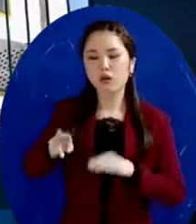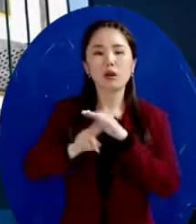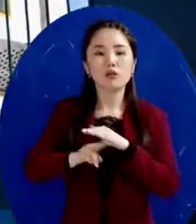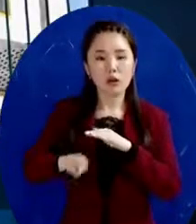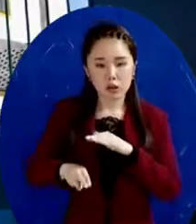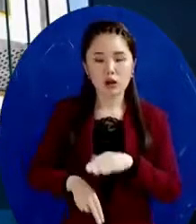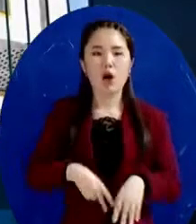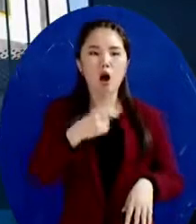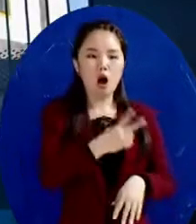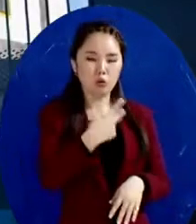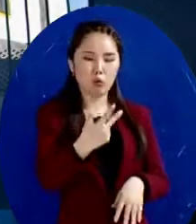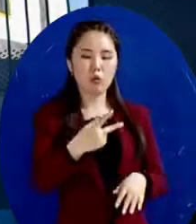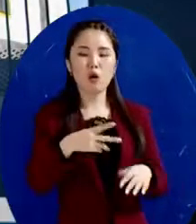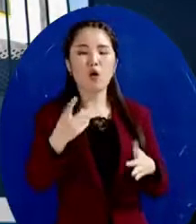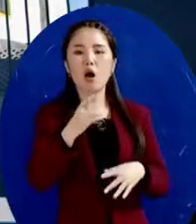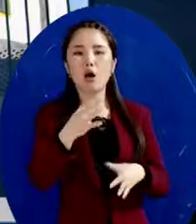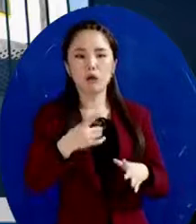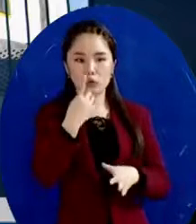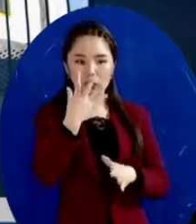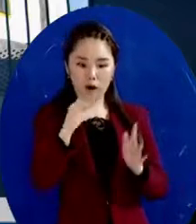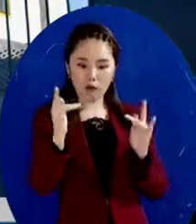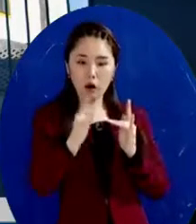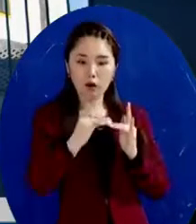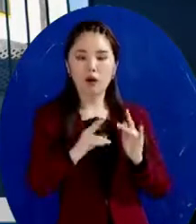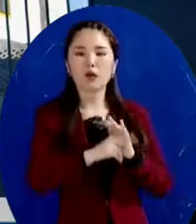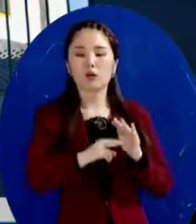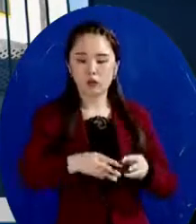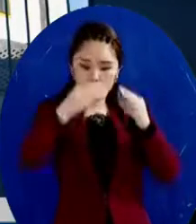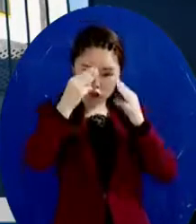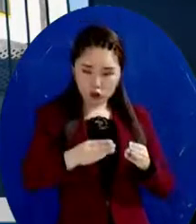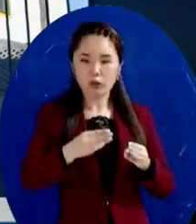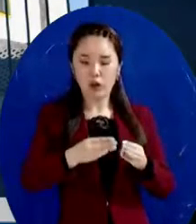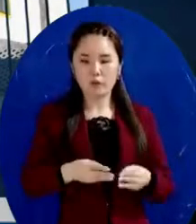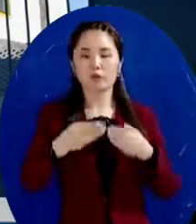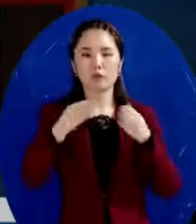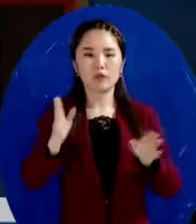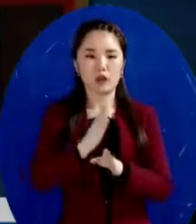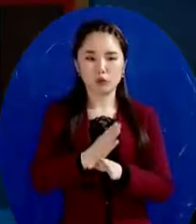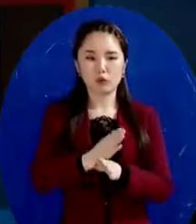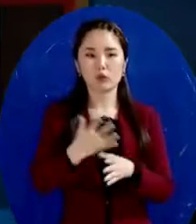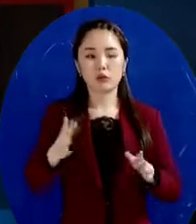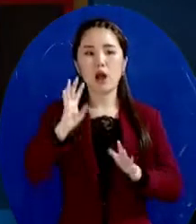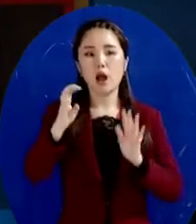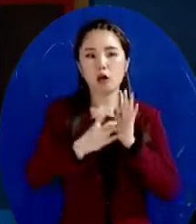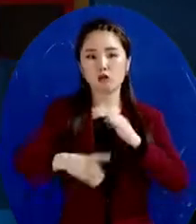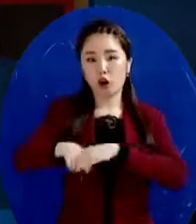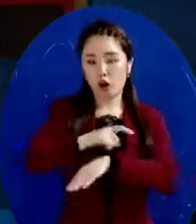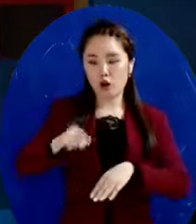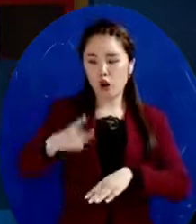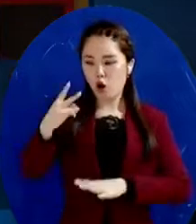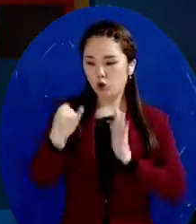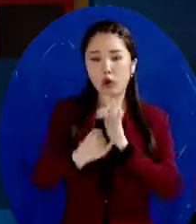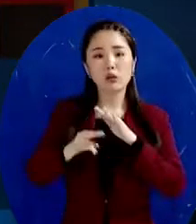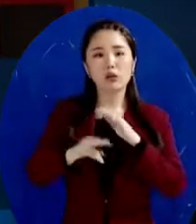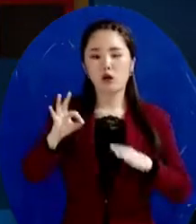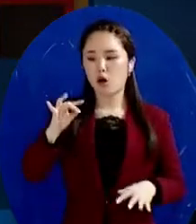23, 27 дугаар хороонд 150 ортоо цэцэрлэгийн төсөв хөрөнгийг шийдвэрлэж ашиглалтанд оруулсан бол 19 дугаар хорооны 26 дугаар